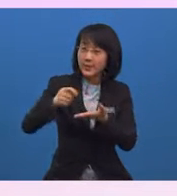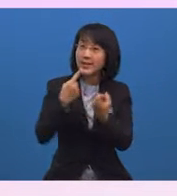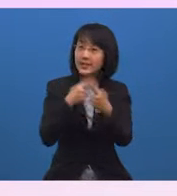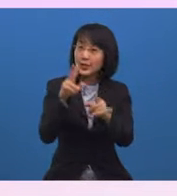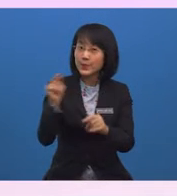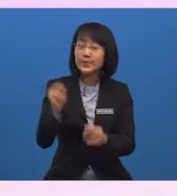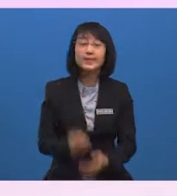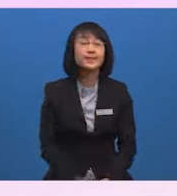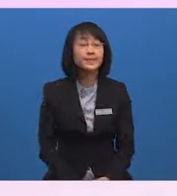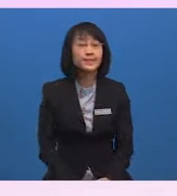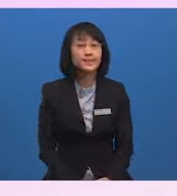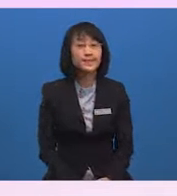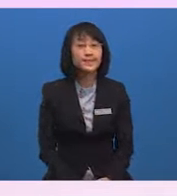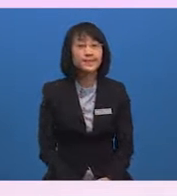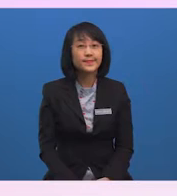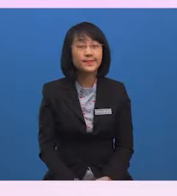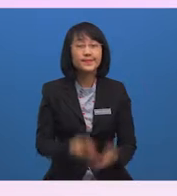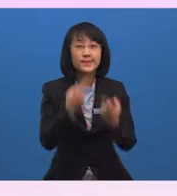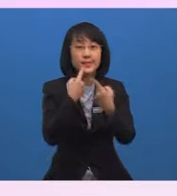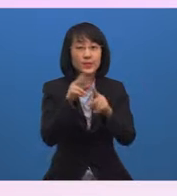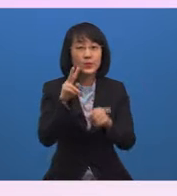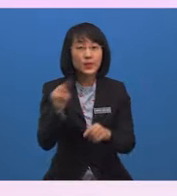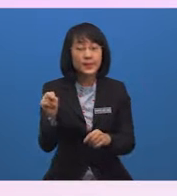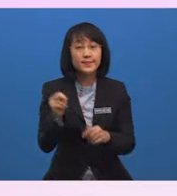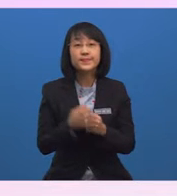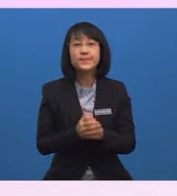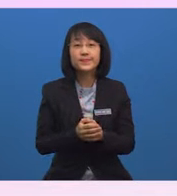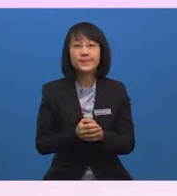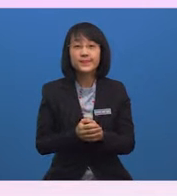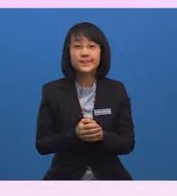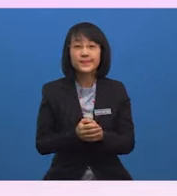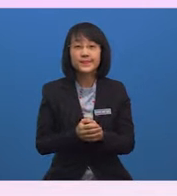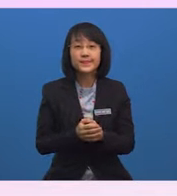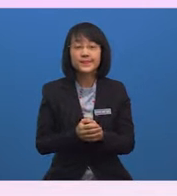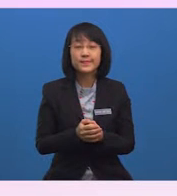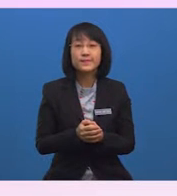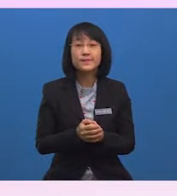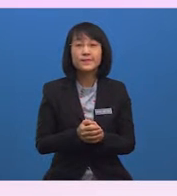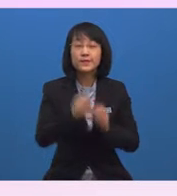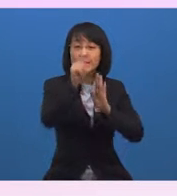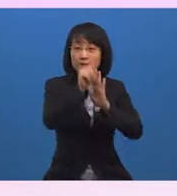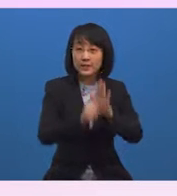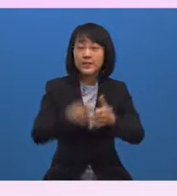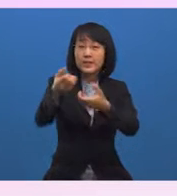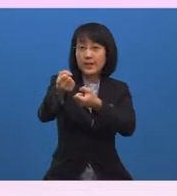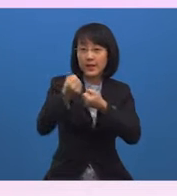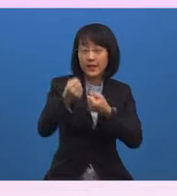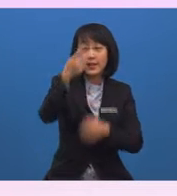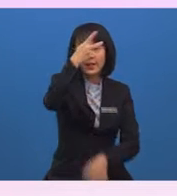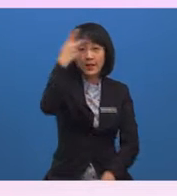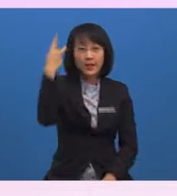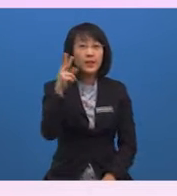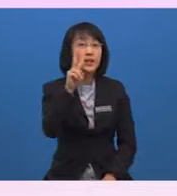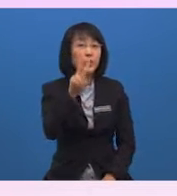Jawapan ialah soalan A. Jawapannya ialah tertarik. Kerana dua